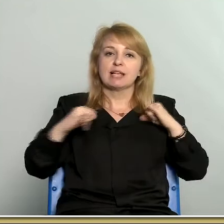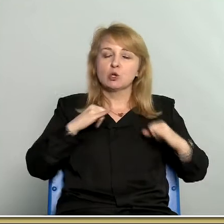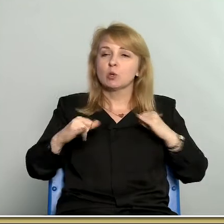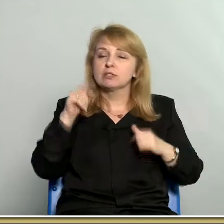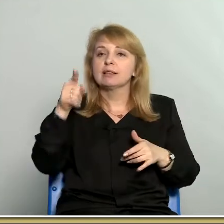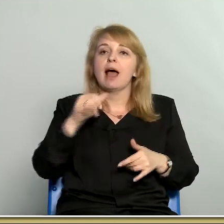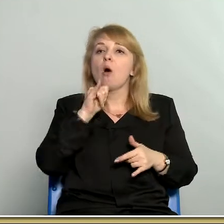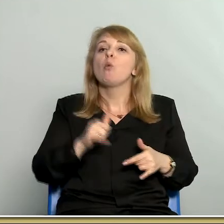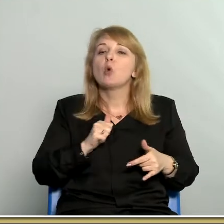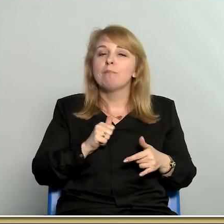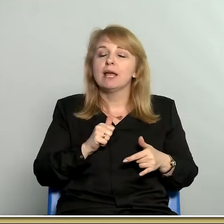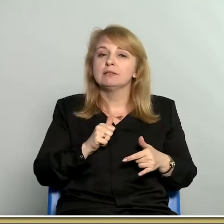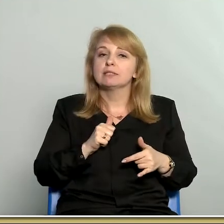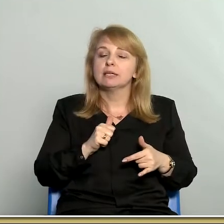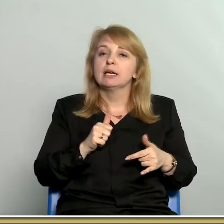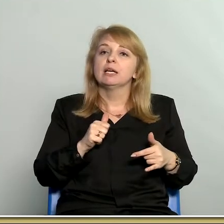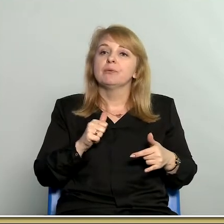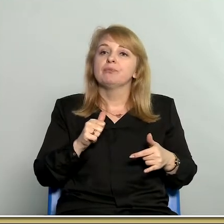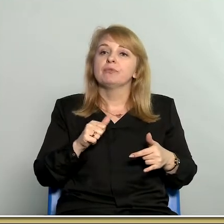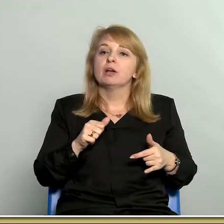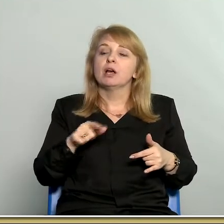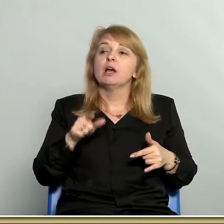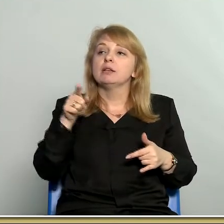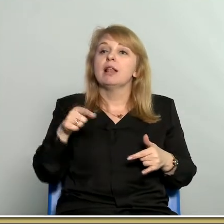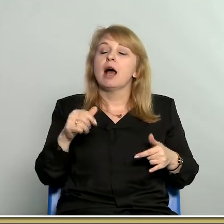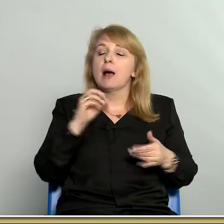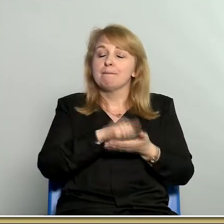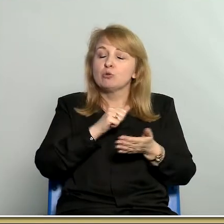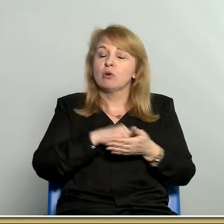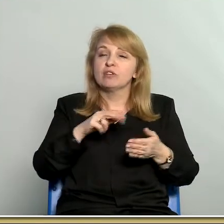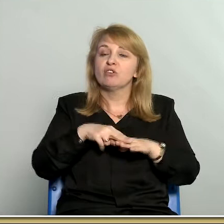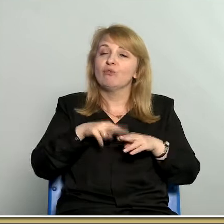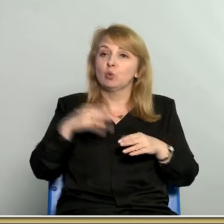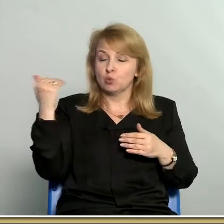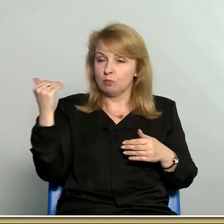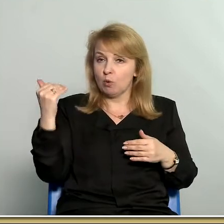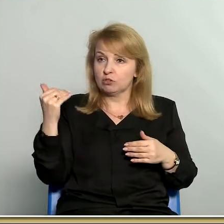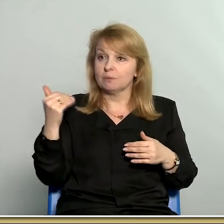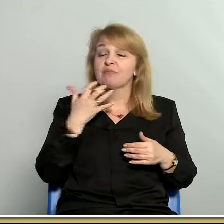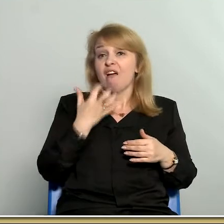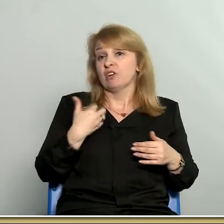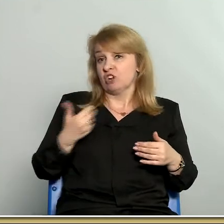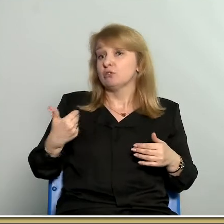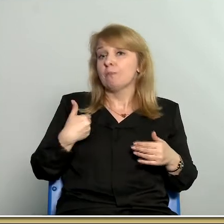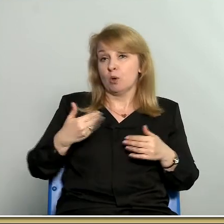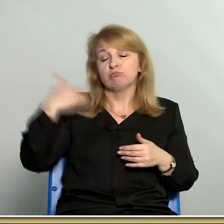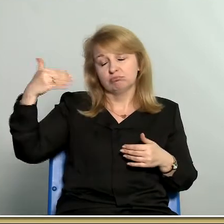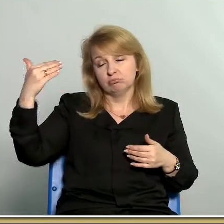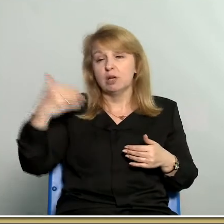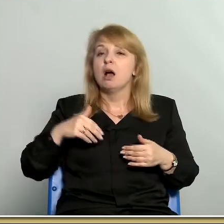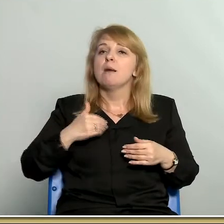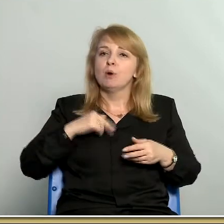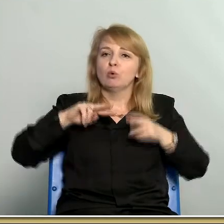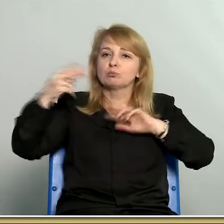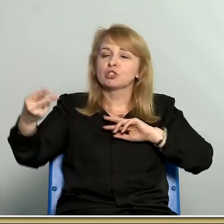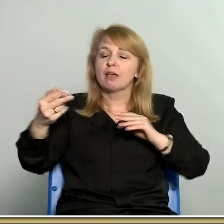interwencji w ramach Europejskiego Funduszu Społecznego. I to się wiąże też z tym, co Pani Minister mówiła, że przekazano większą